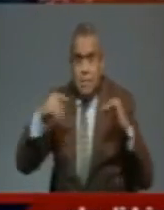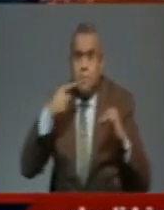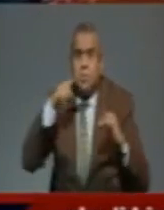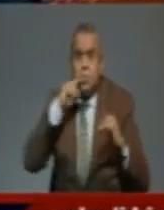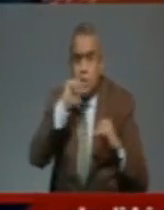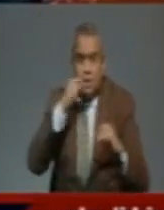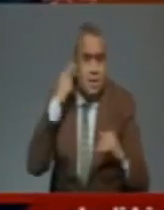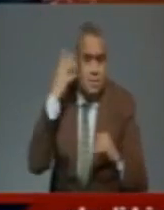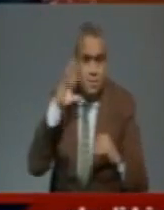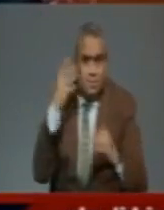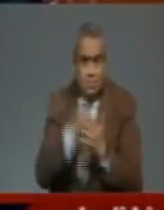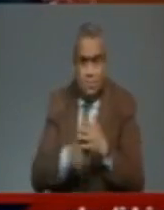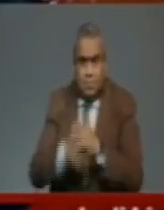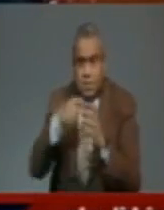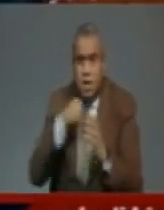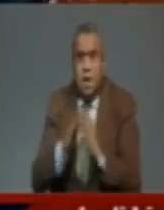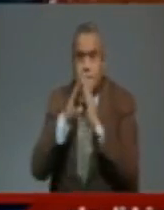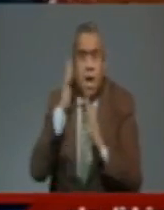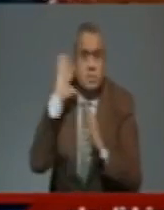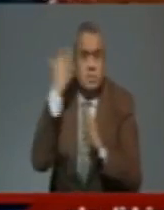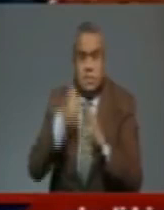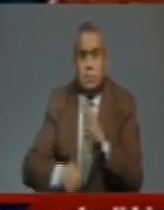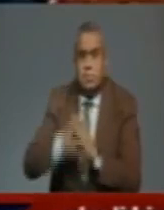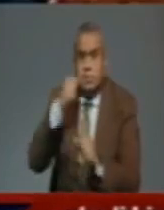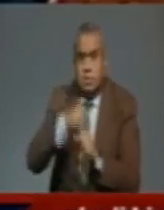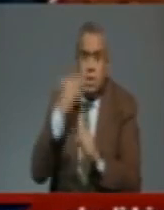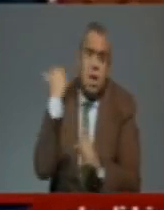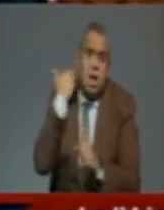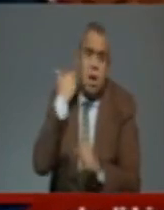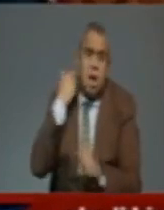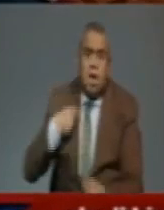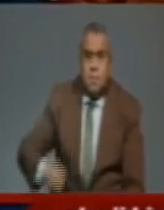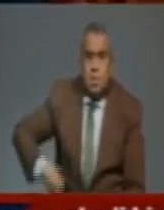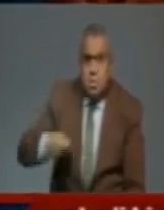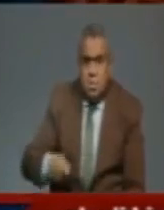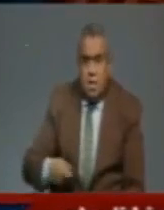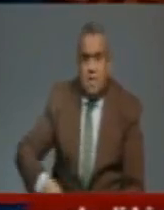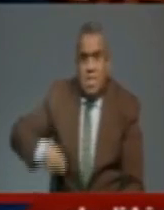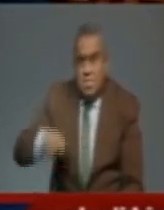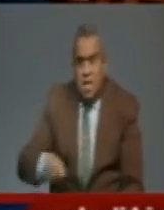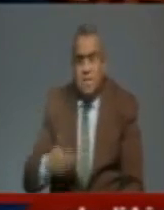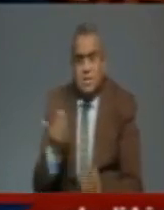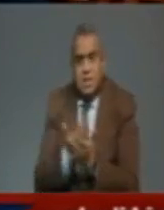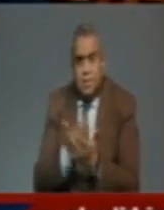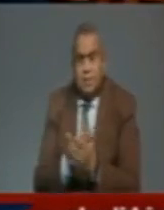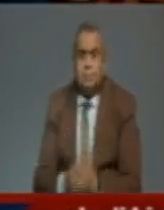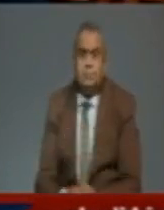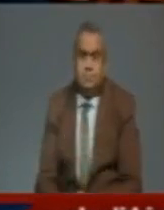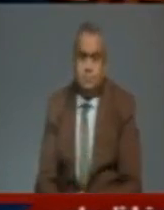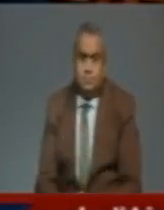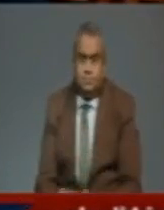يقول يبقى هو درة مصر، احنا بنتكلم في ارقام كبيره جدا جدا انفقت عشان بس